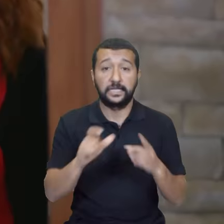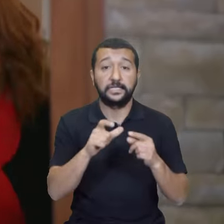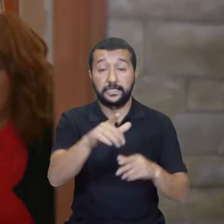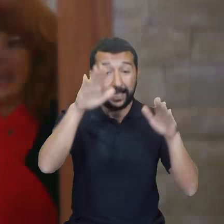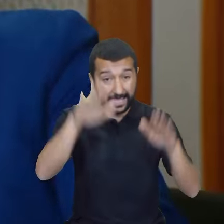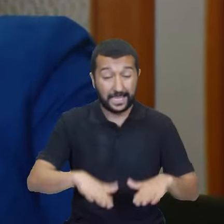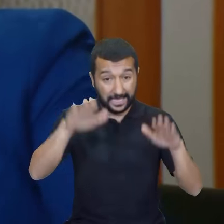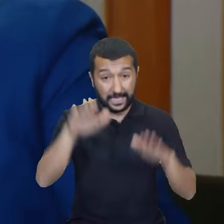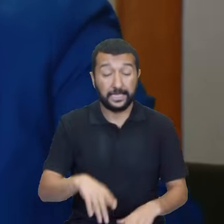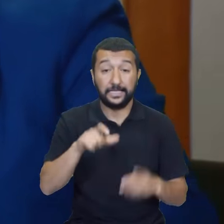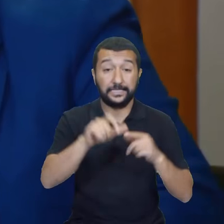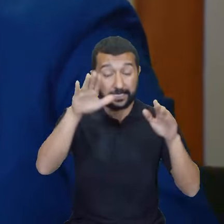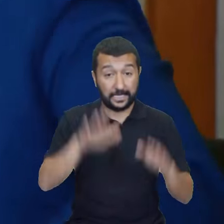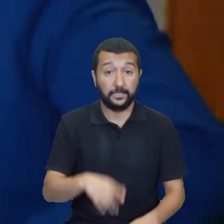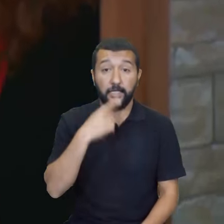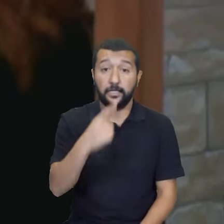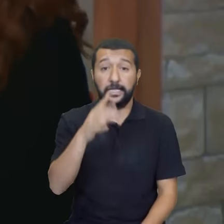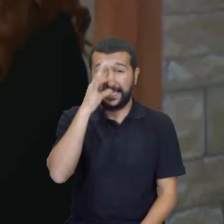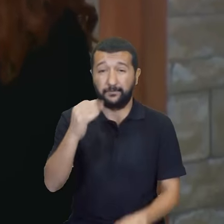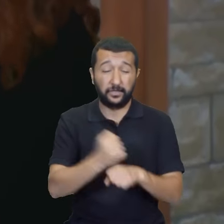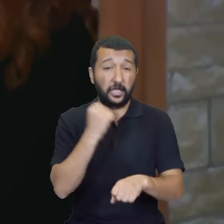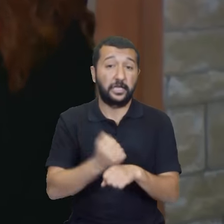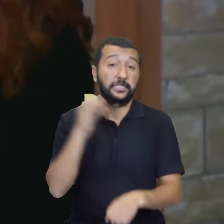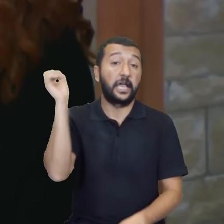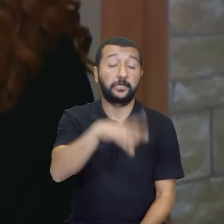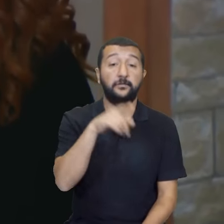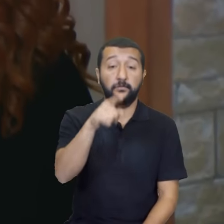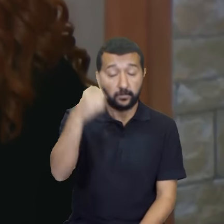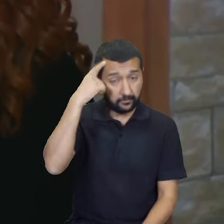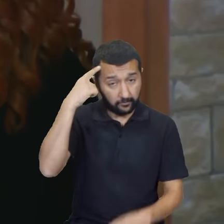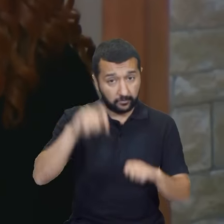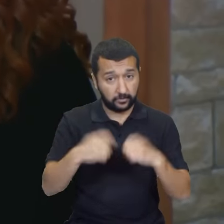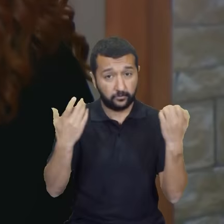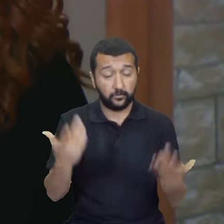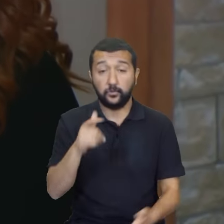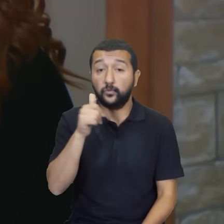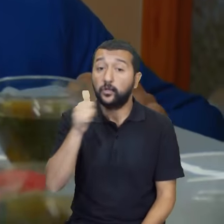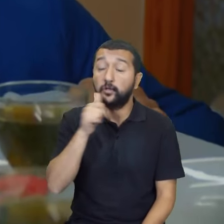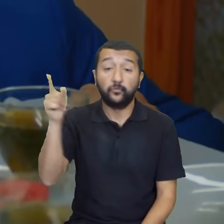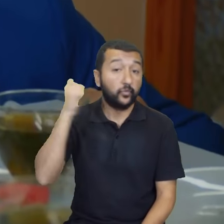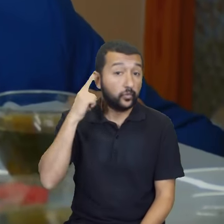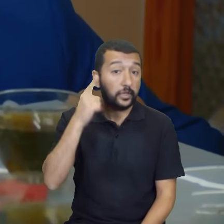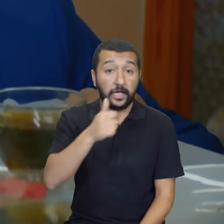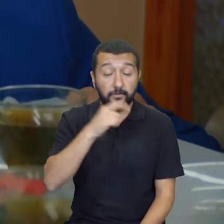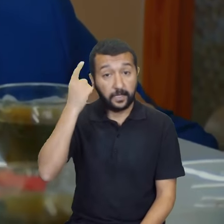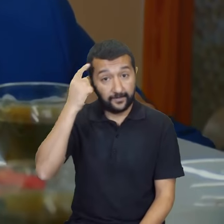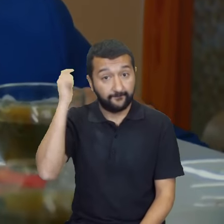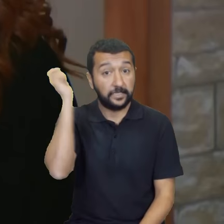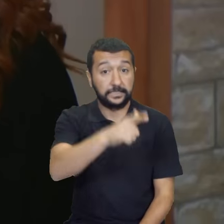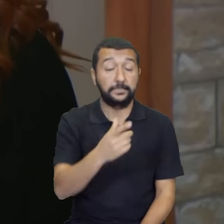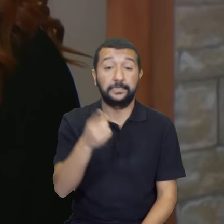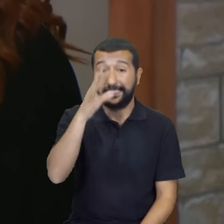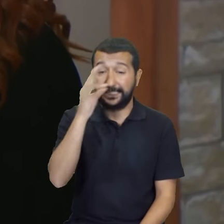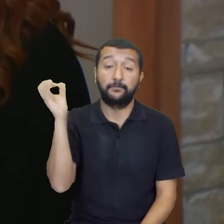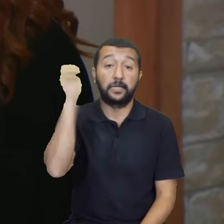Şener, eğil. Eğil Şener. Kim attı bu? Yere eğildiler. Kafam kırıldı. Adam duyacak mısın? Adamın kafasına geldi.